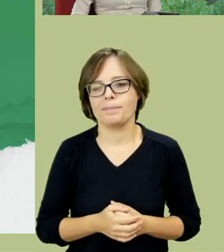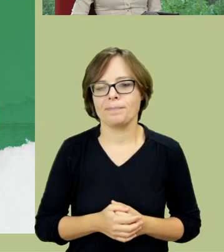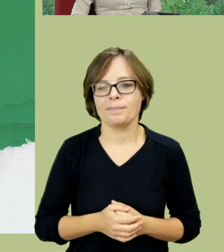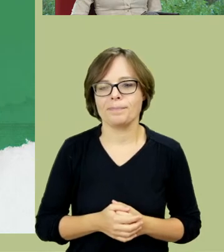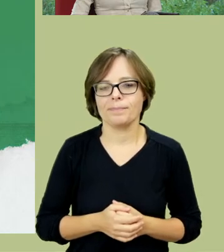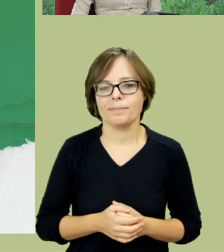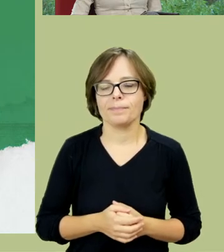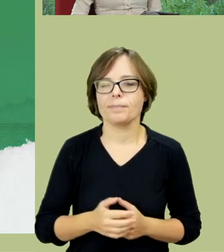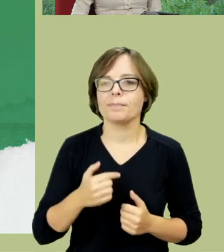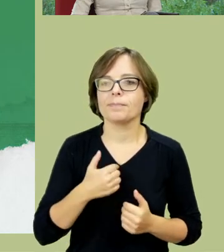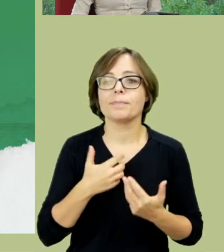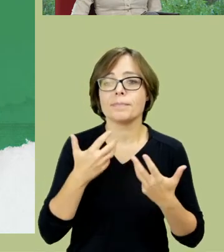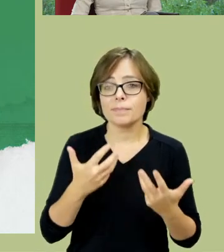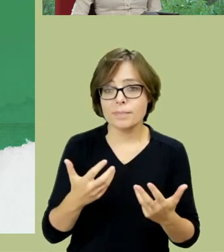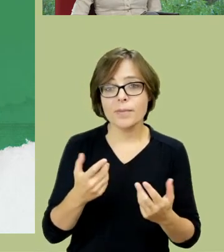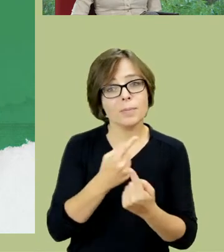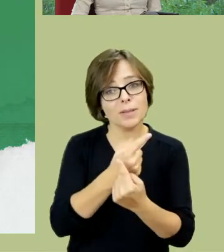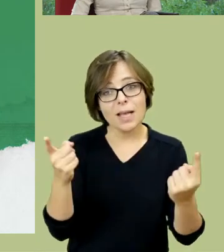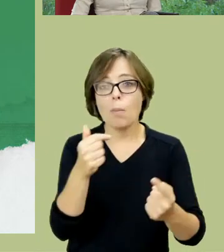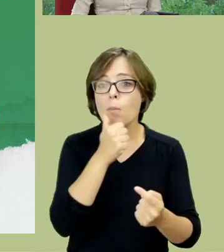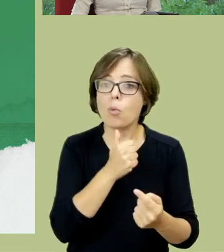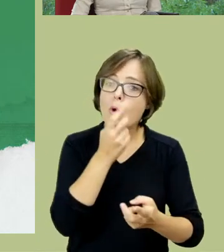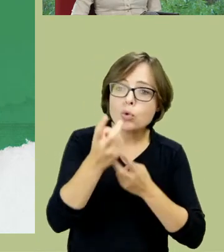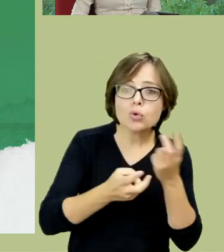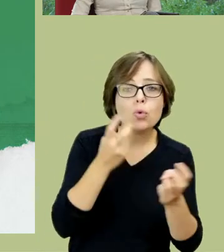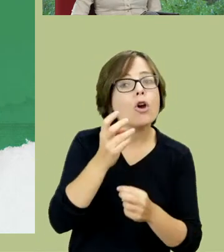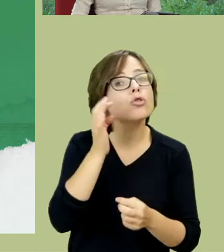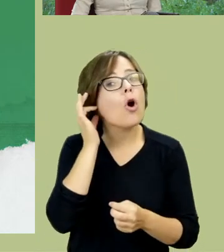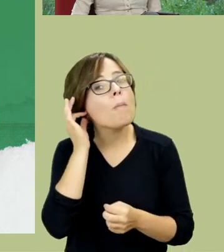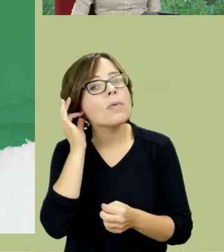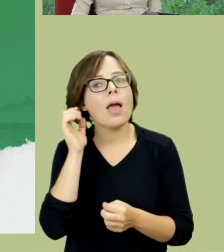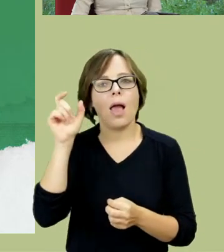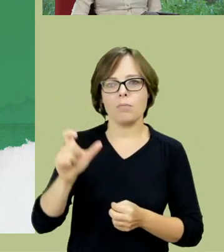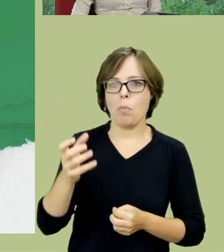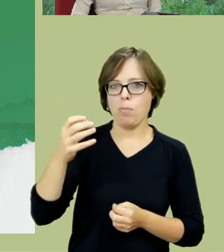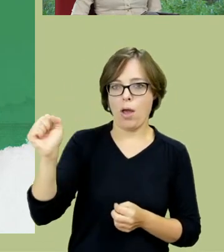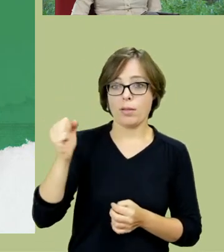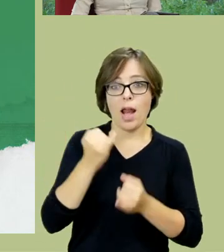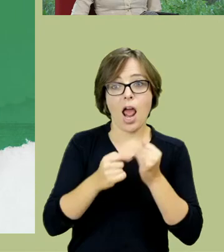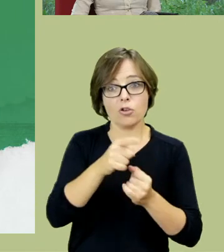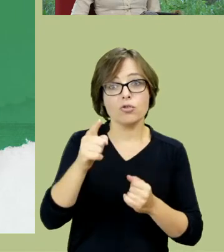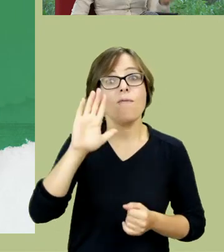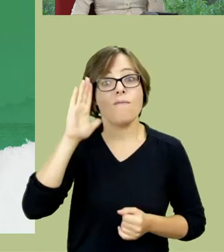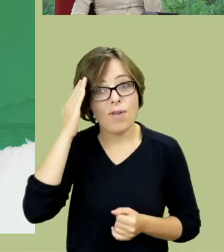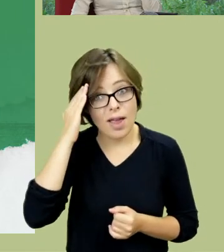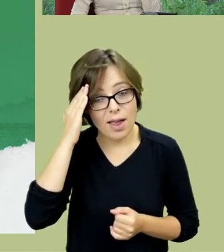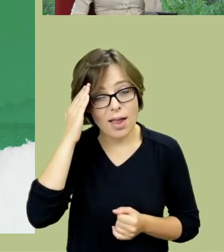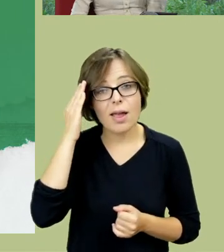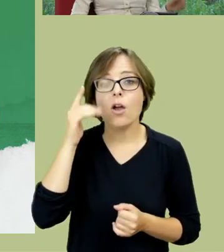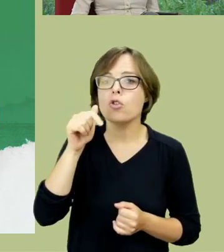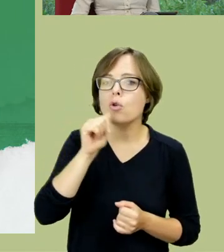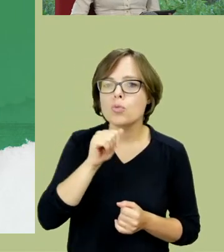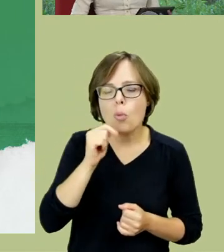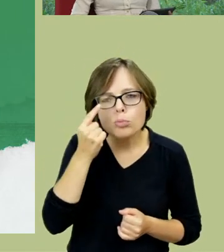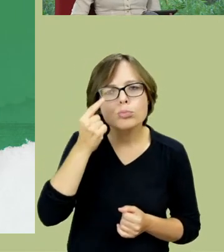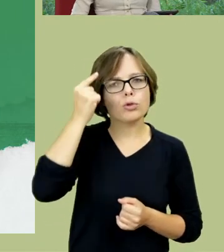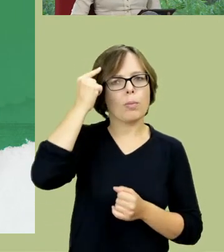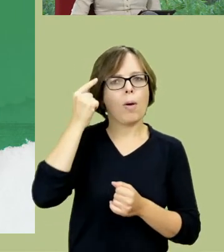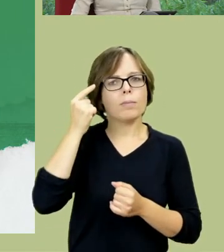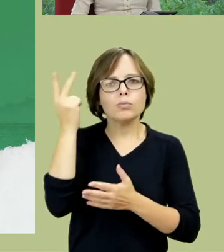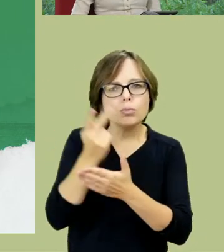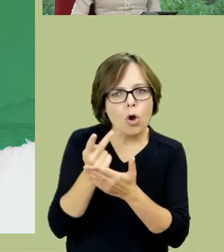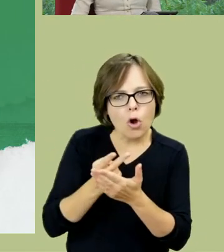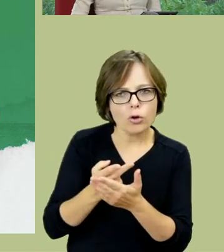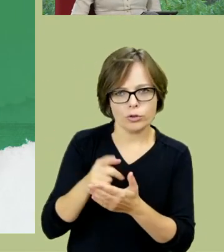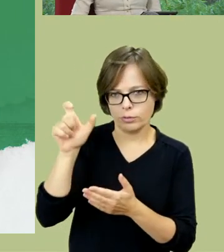żeby takich bohaterek szukać na własną rękę, a jeśli Państwo o nich wiedzą, to może spróbować je wydobyć z niepamięci. Mam przyjemność